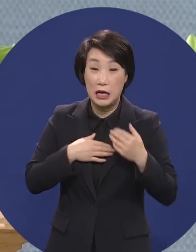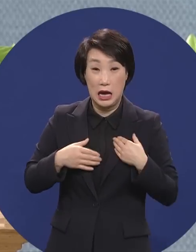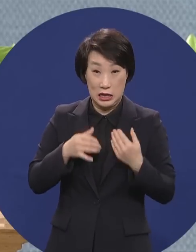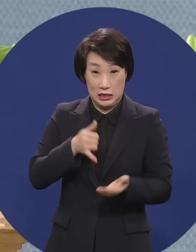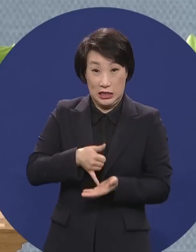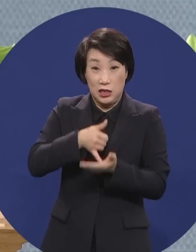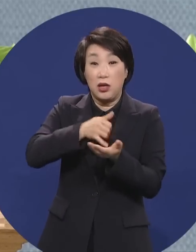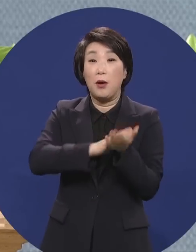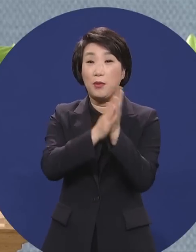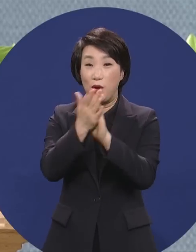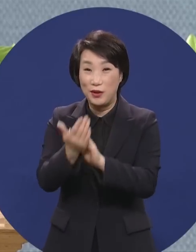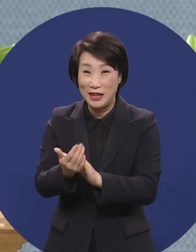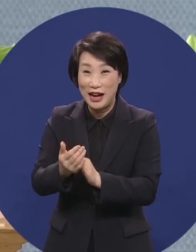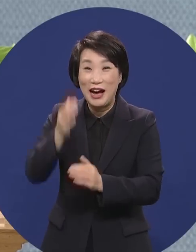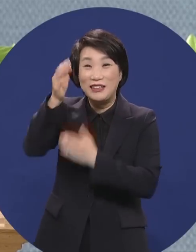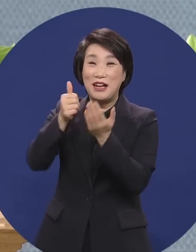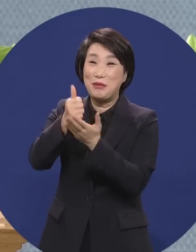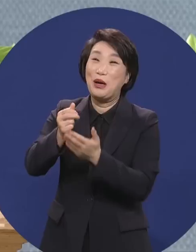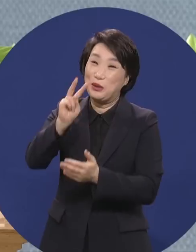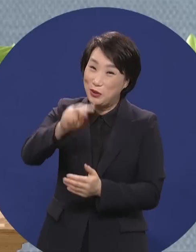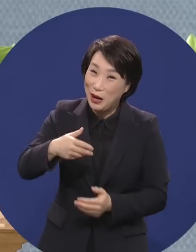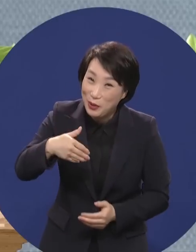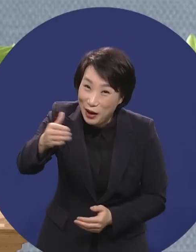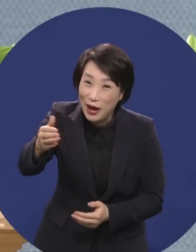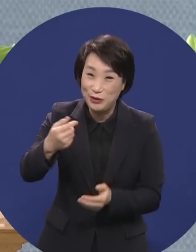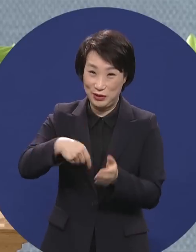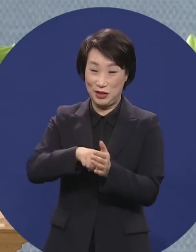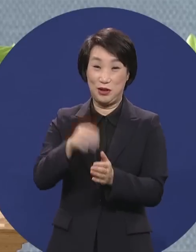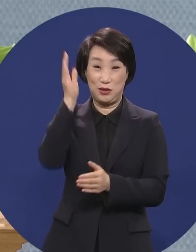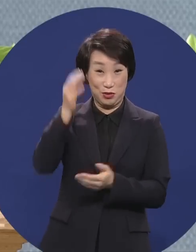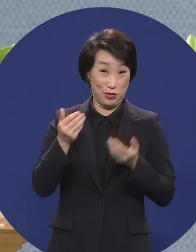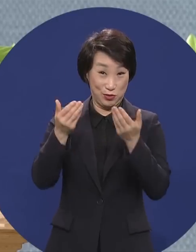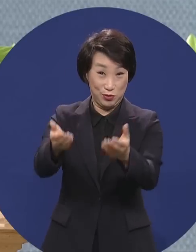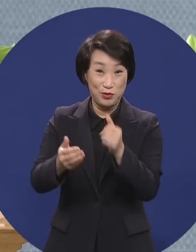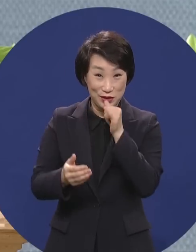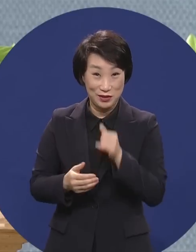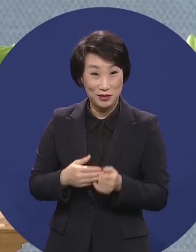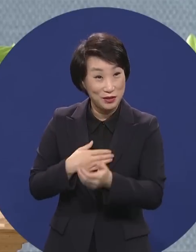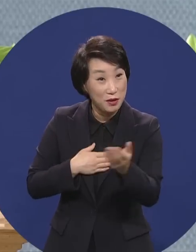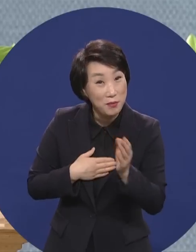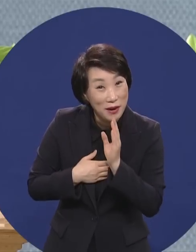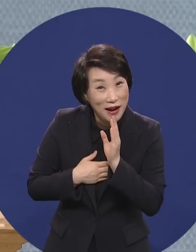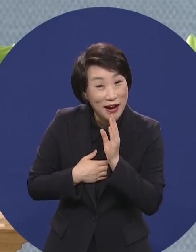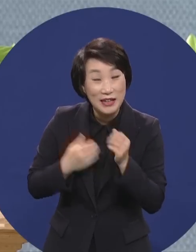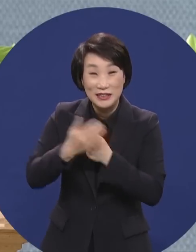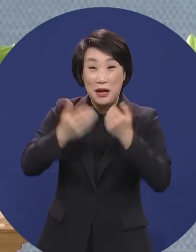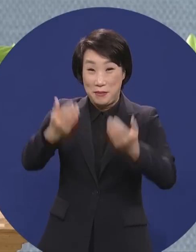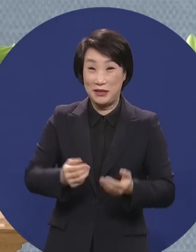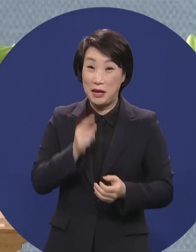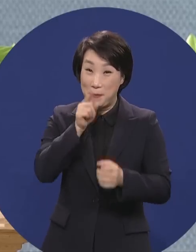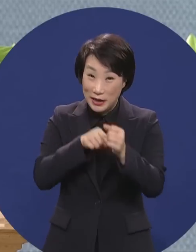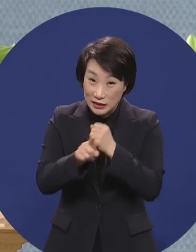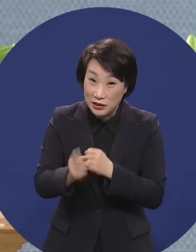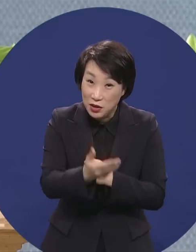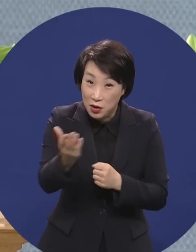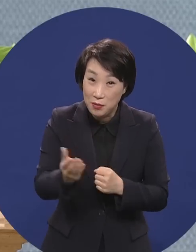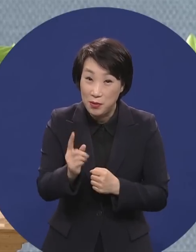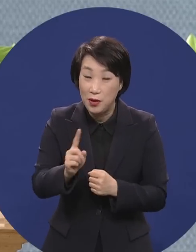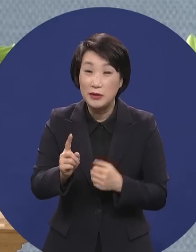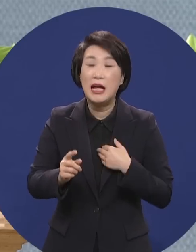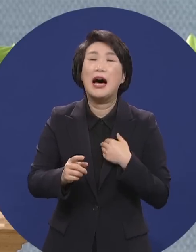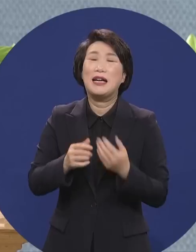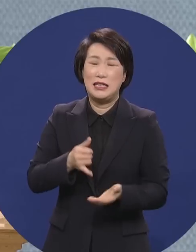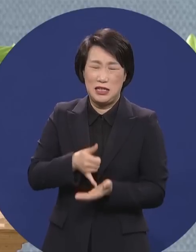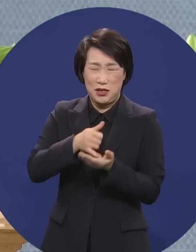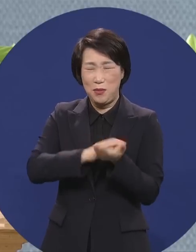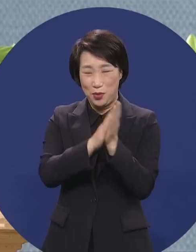일으켜 하나님 아버지께로 돌아오게 하려고 설교한 것이라. 은혜 받았다는 말은 인격적인 변화가